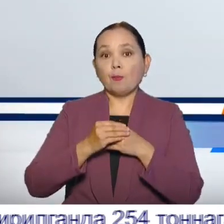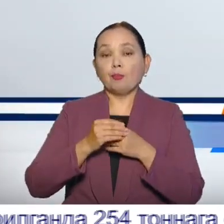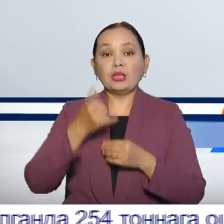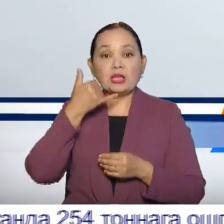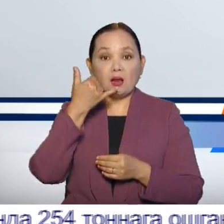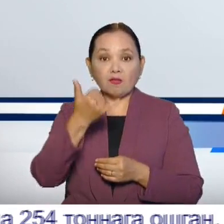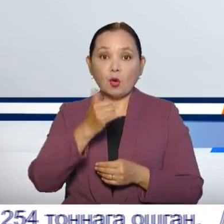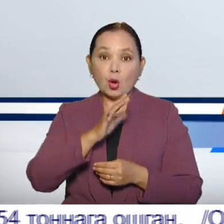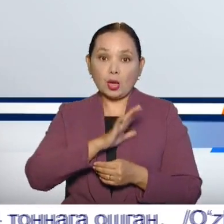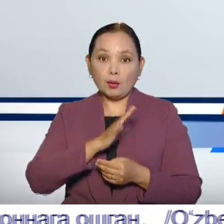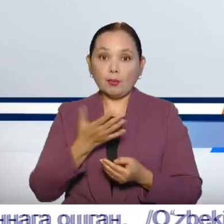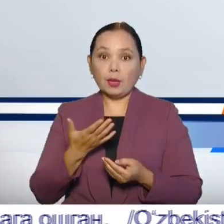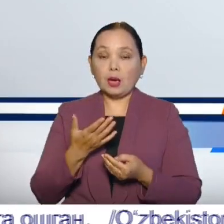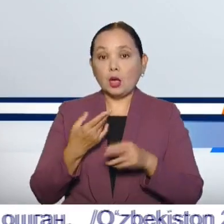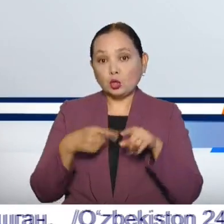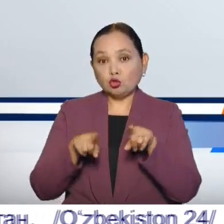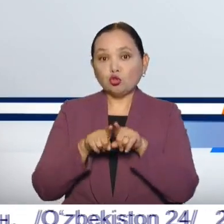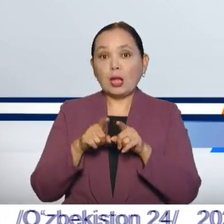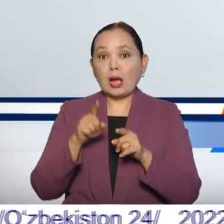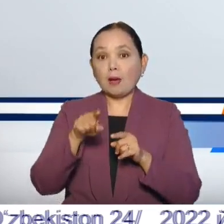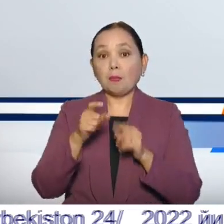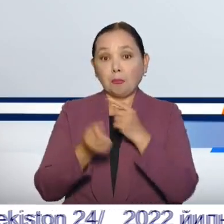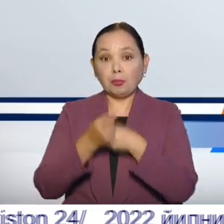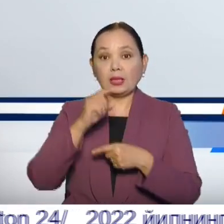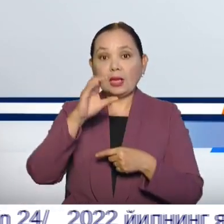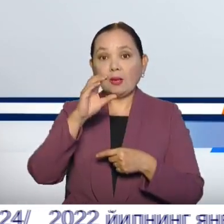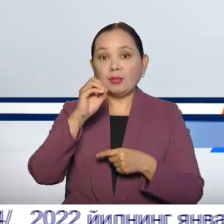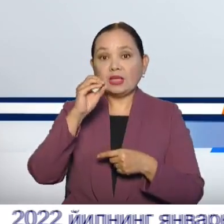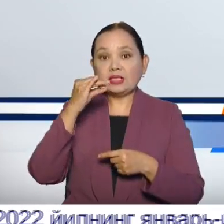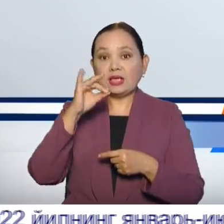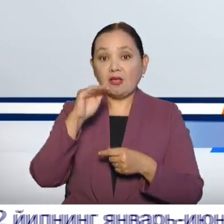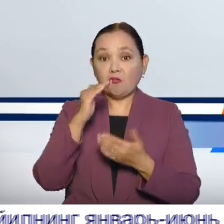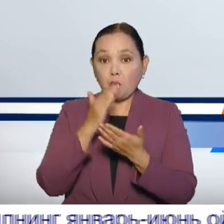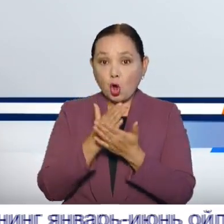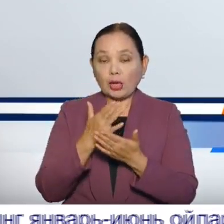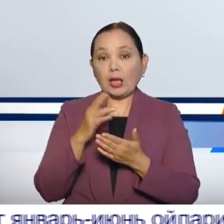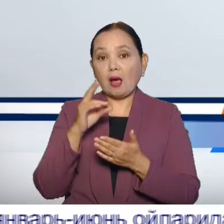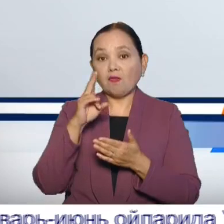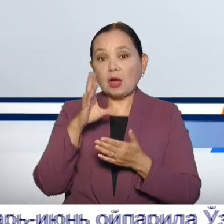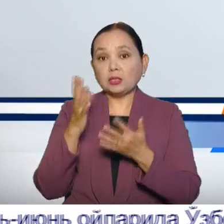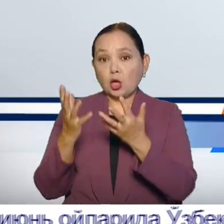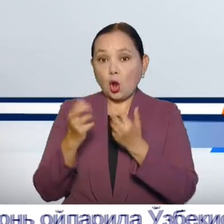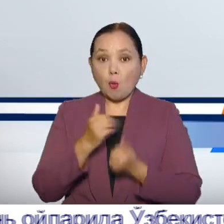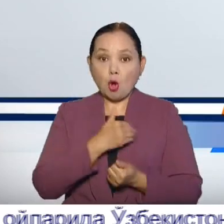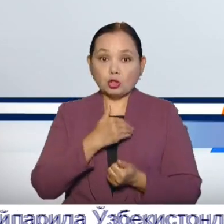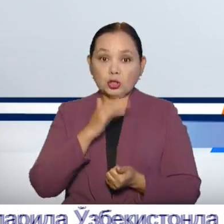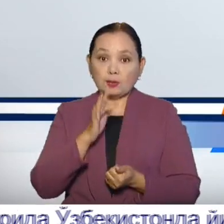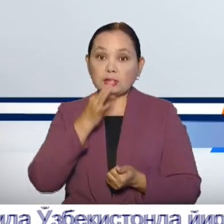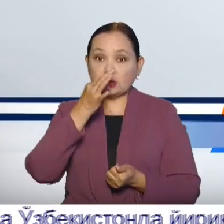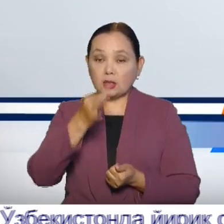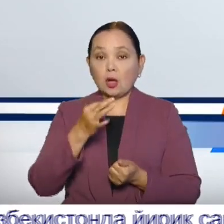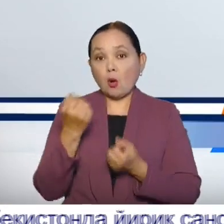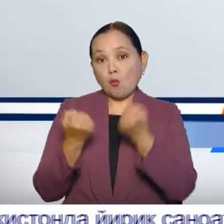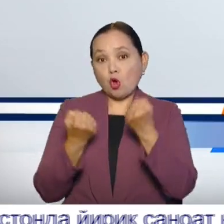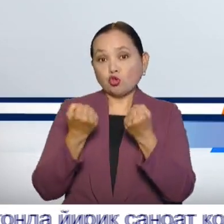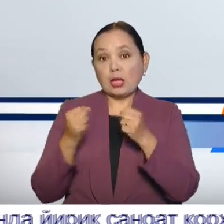telefon qilib, shunaqa sef bor ekan, kvartiraga olib bormoqchimiz dedik. U